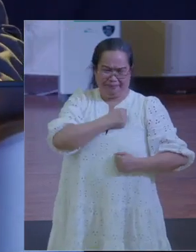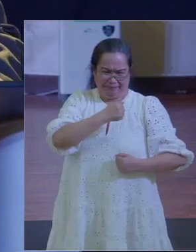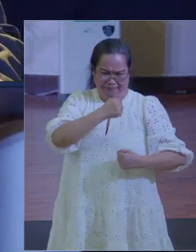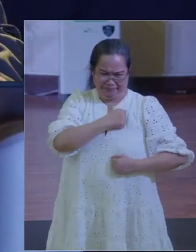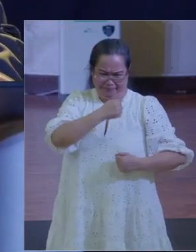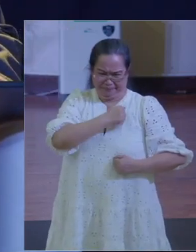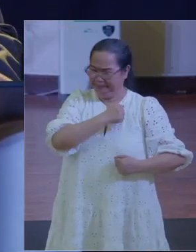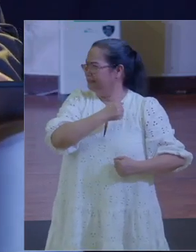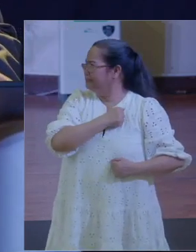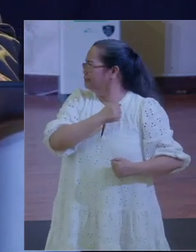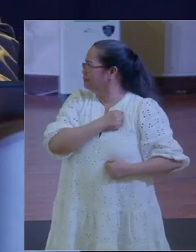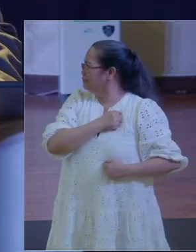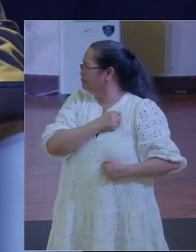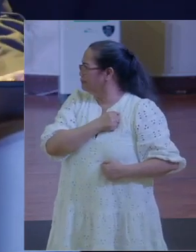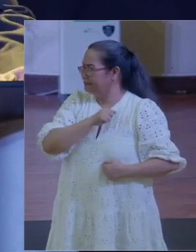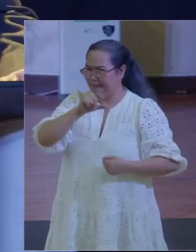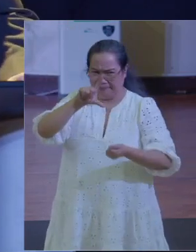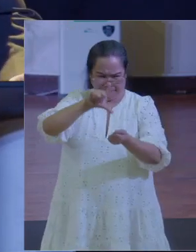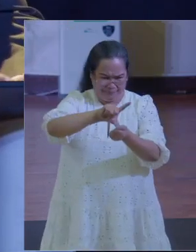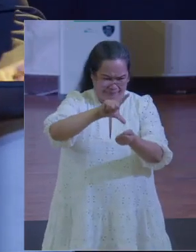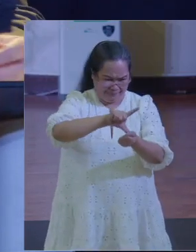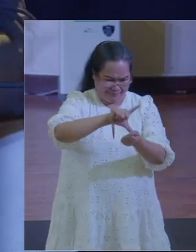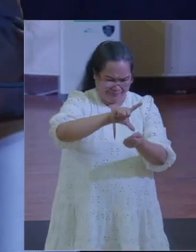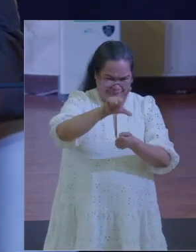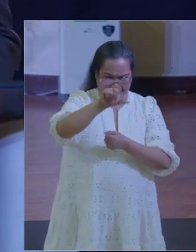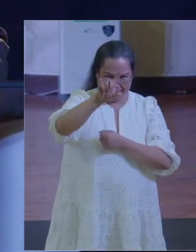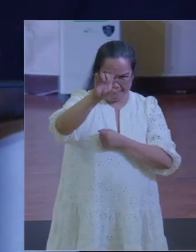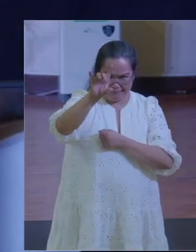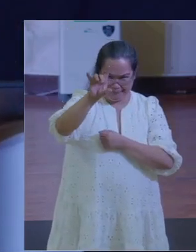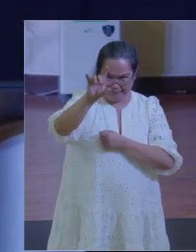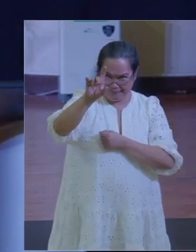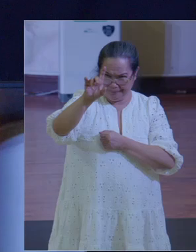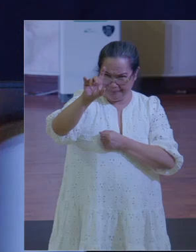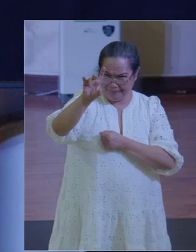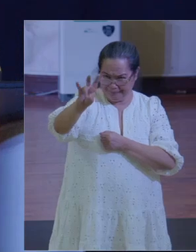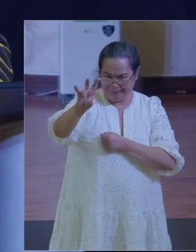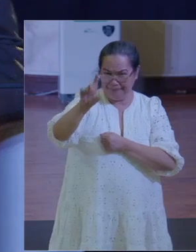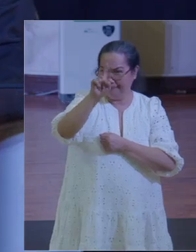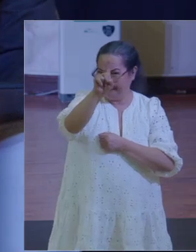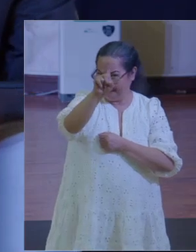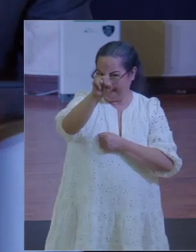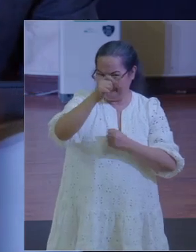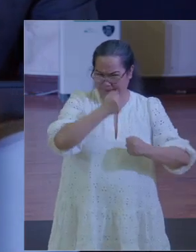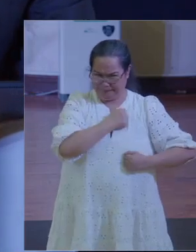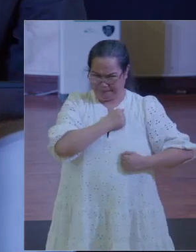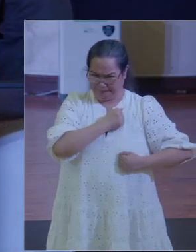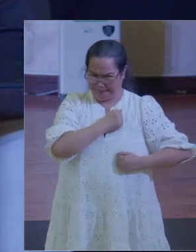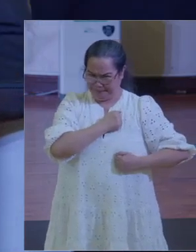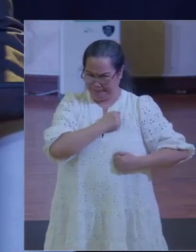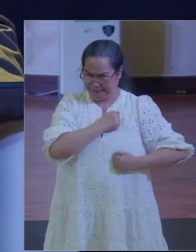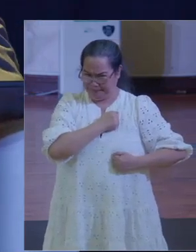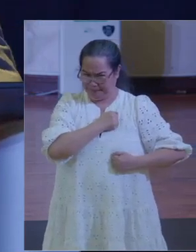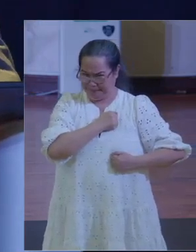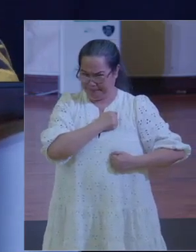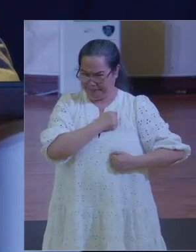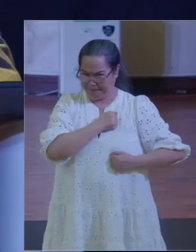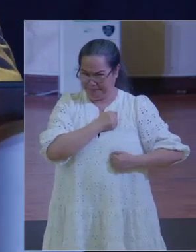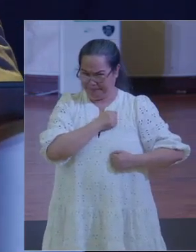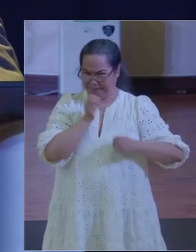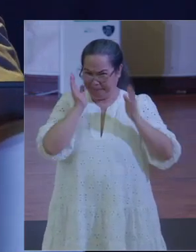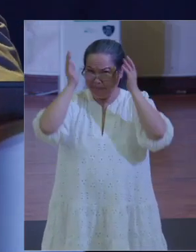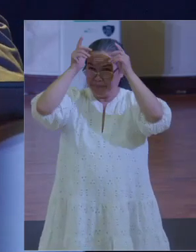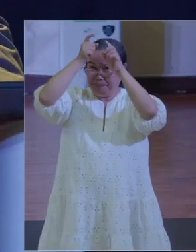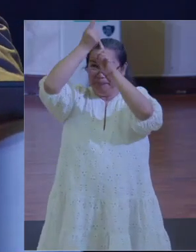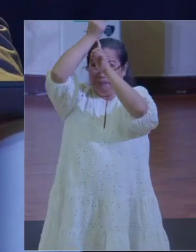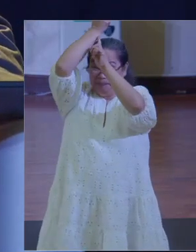No? Sa Luke 7, may isang centurion, sabi niya, basahin ko in Tagalog,